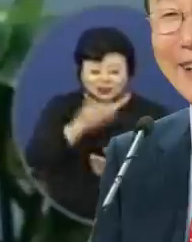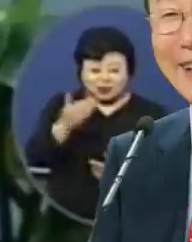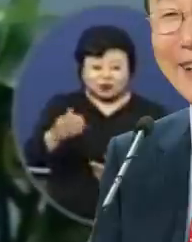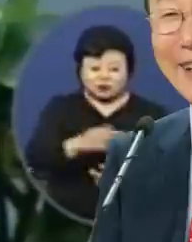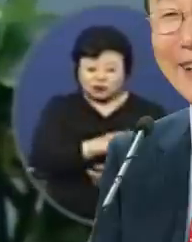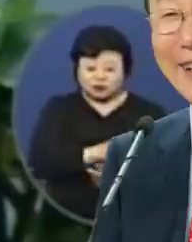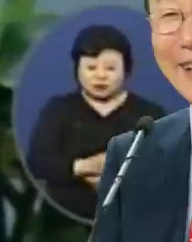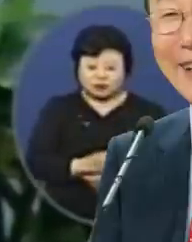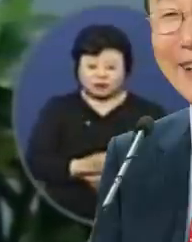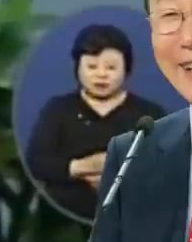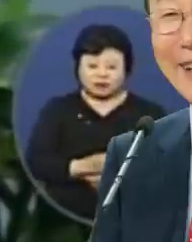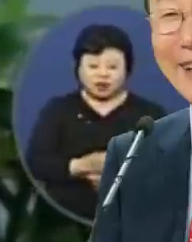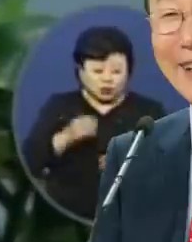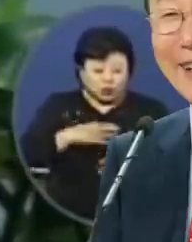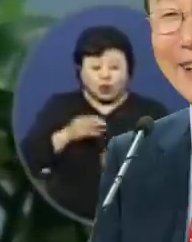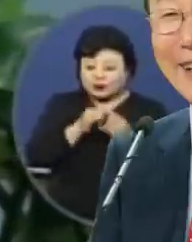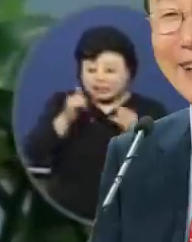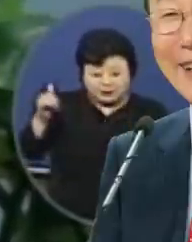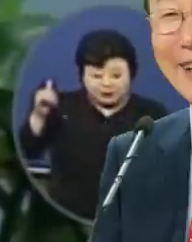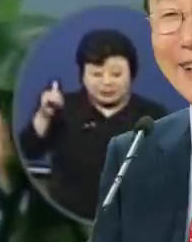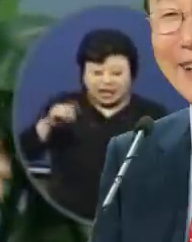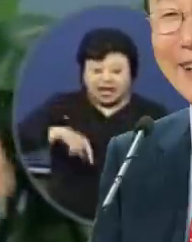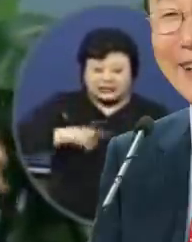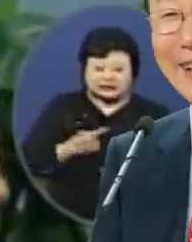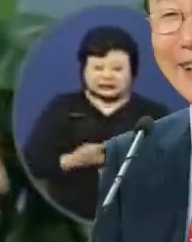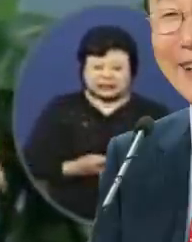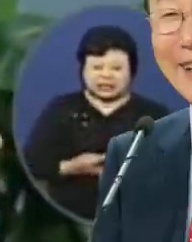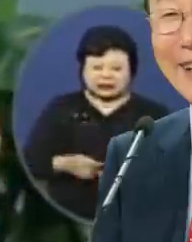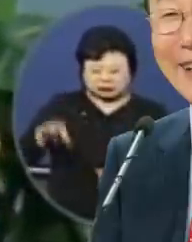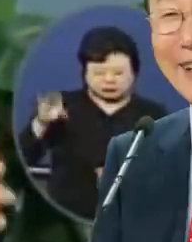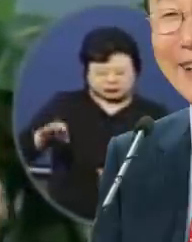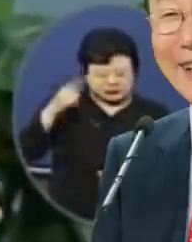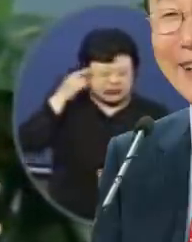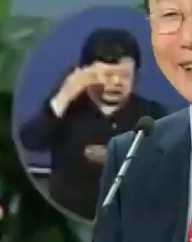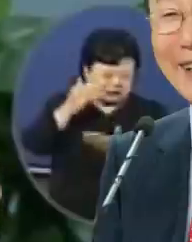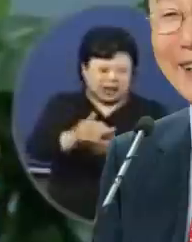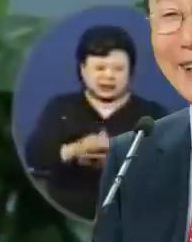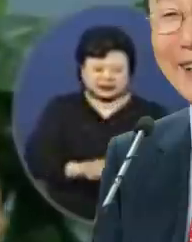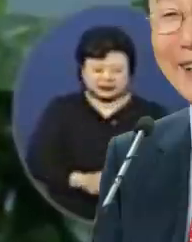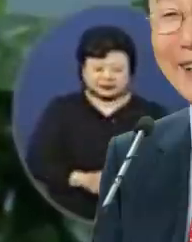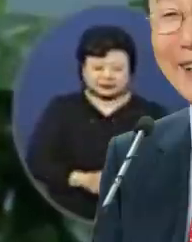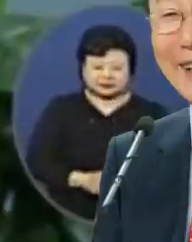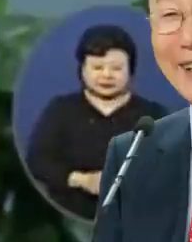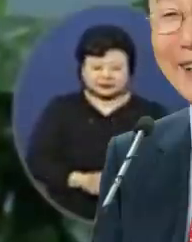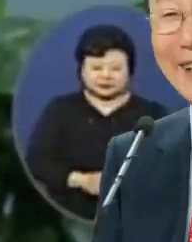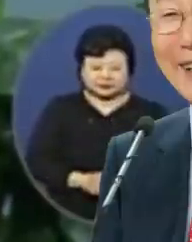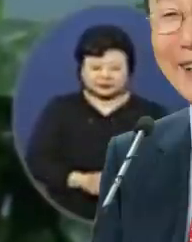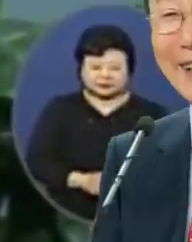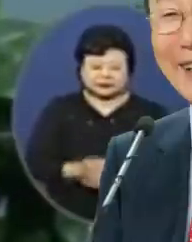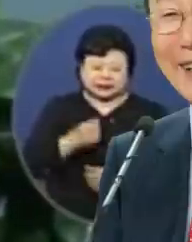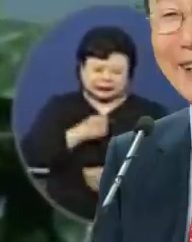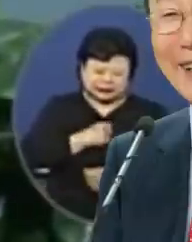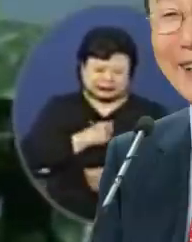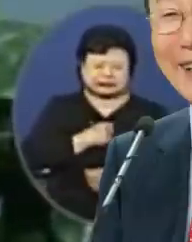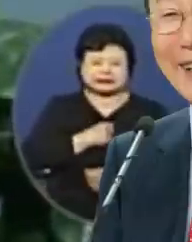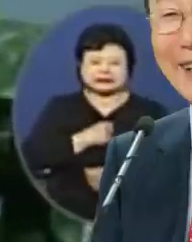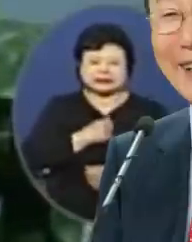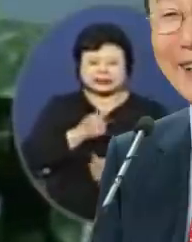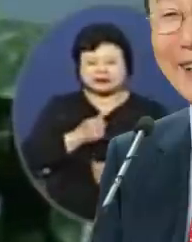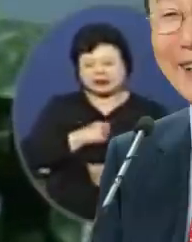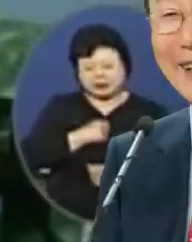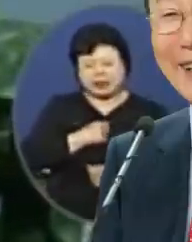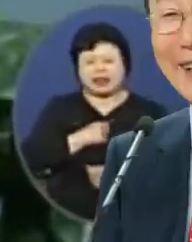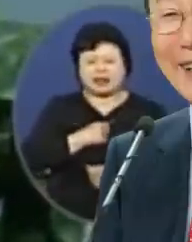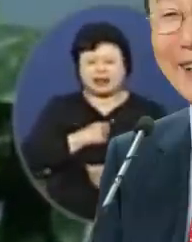여러분 굉장한 사람들입니다. 자기를 과소평가하고 있기 때문에 하나님이 가슴을 치시는 것입니다.